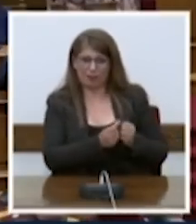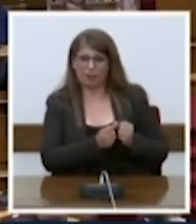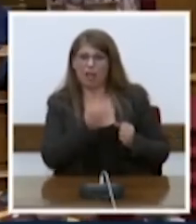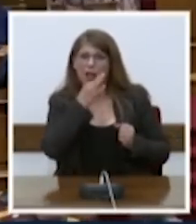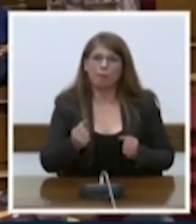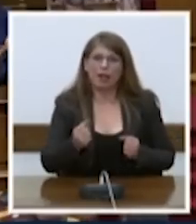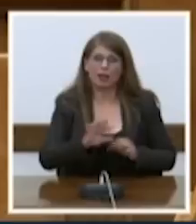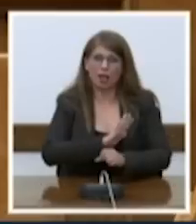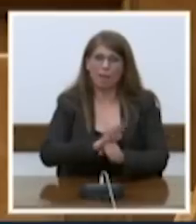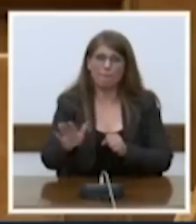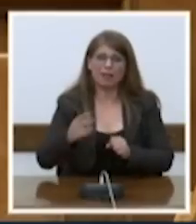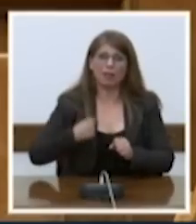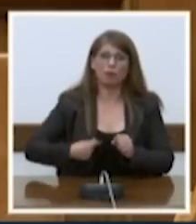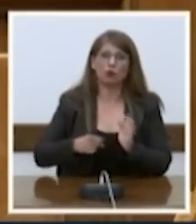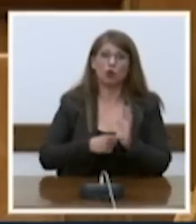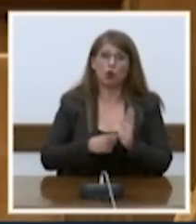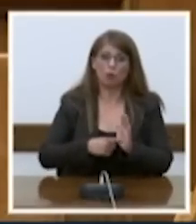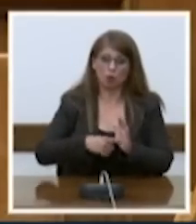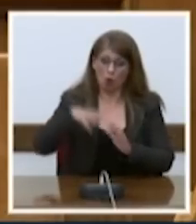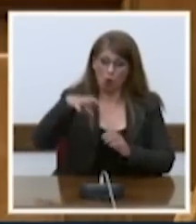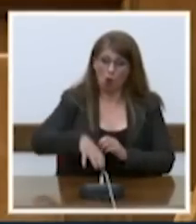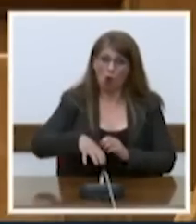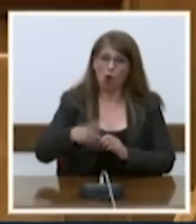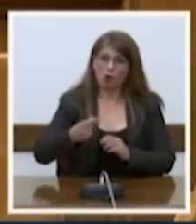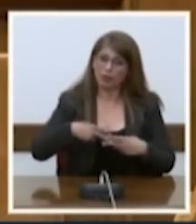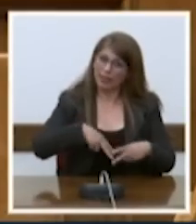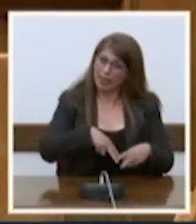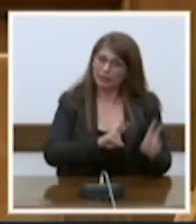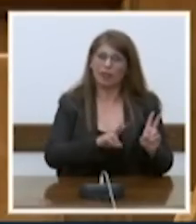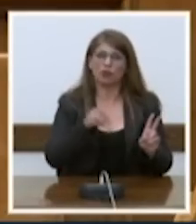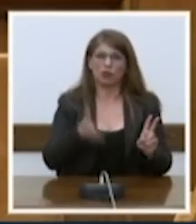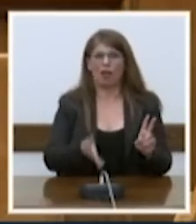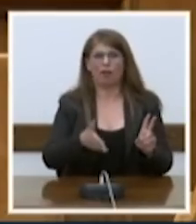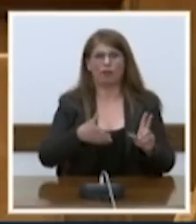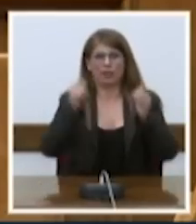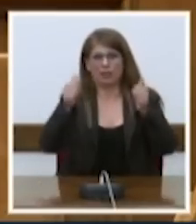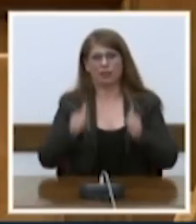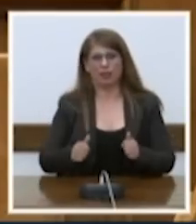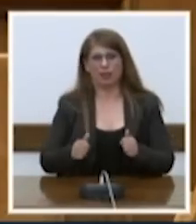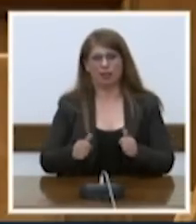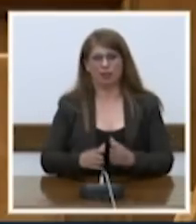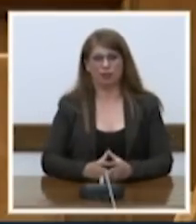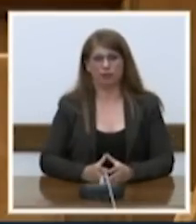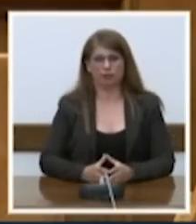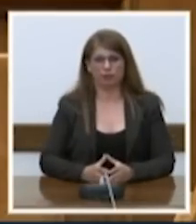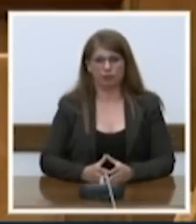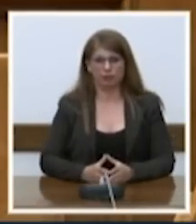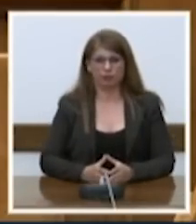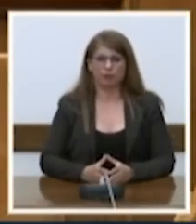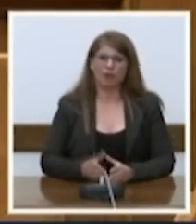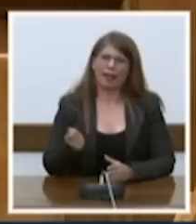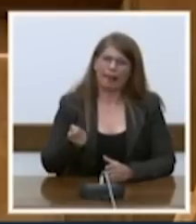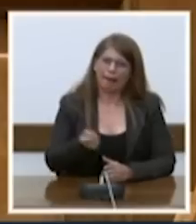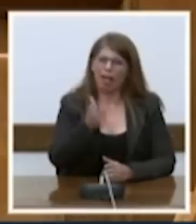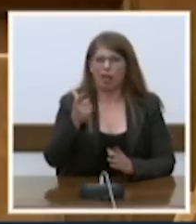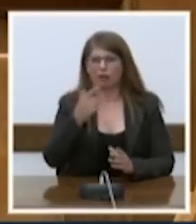επαρκής δημοσιονομικός χώρος για να υλοποιηθούν αυτές οι εξαγγελίες σας. Κάτι ξέφυγε γι' αυτό